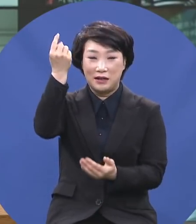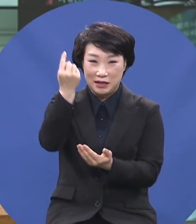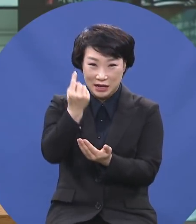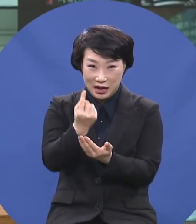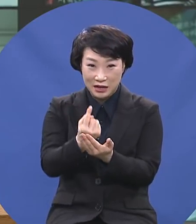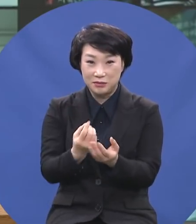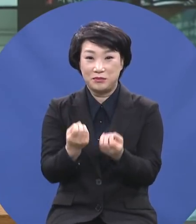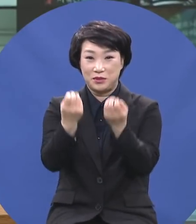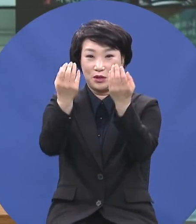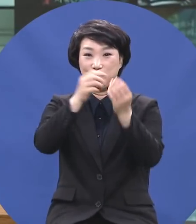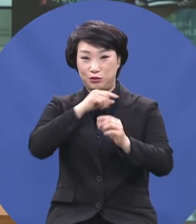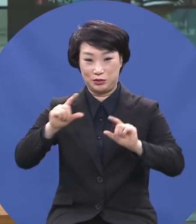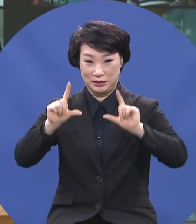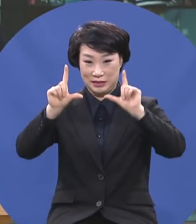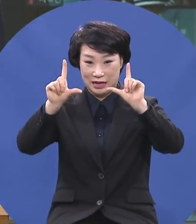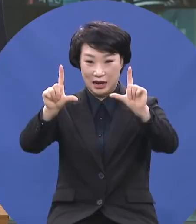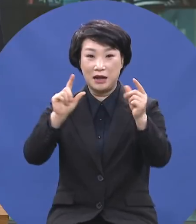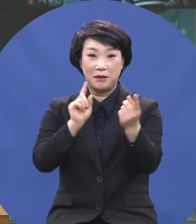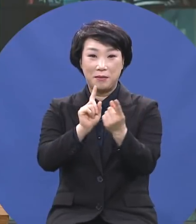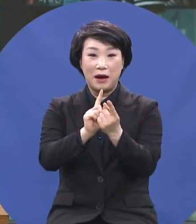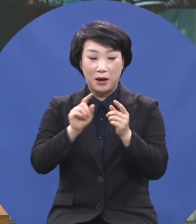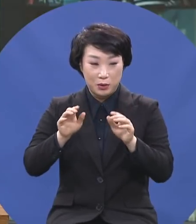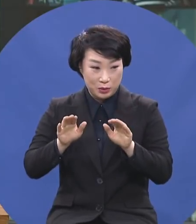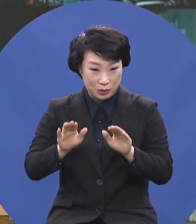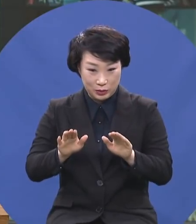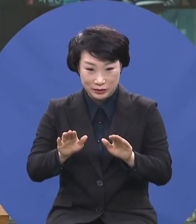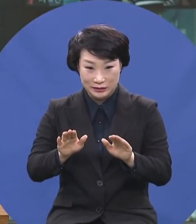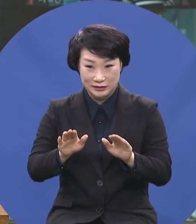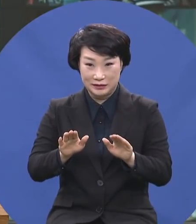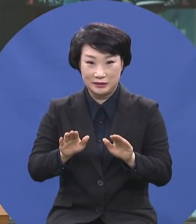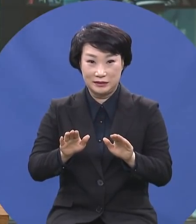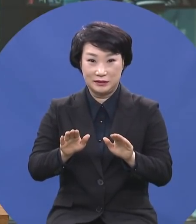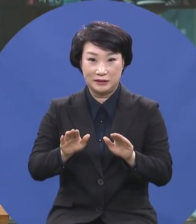강림절 주일을 맞이하여